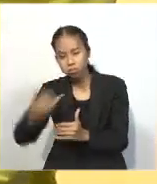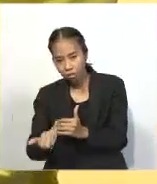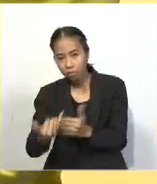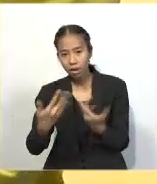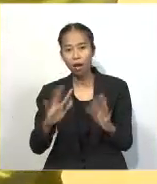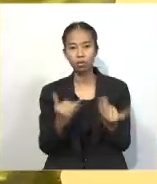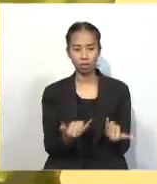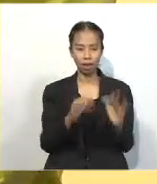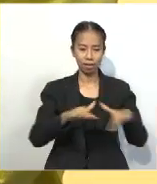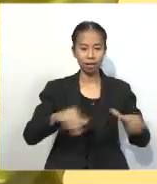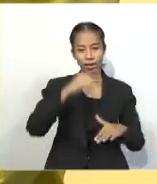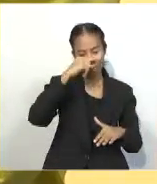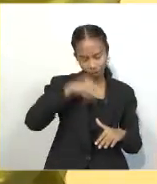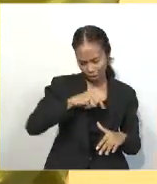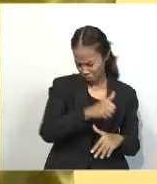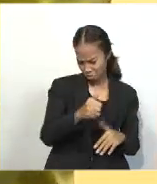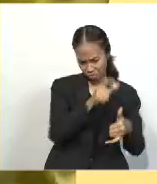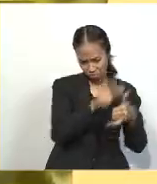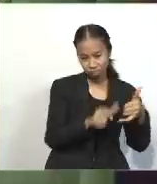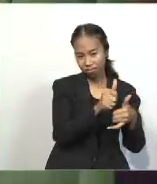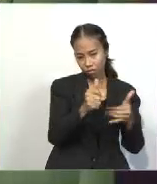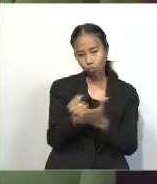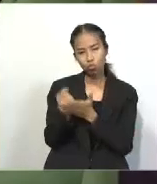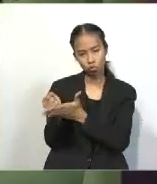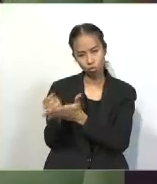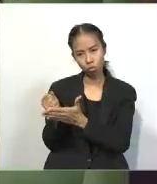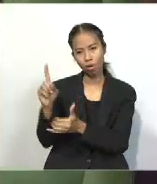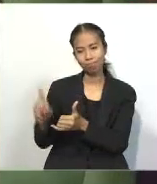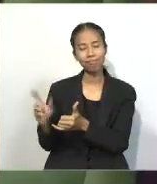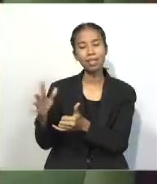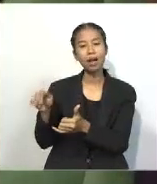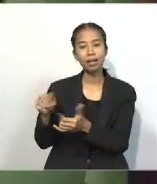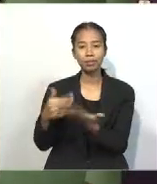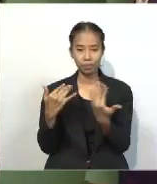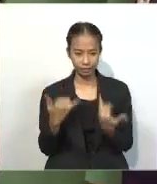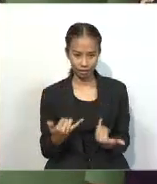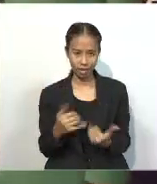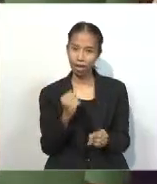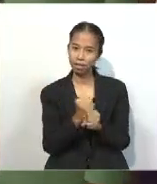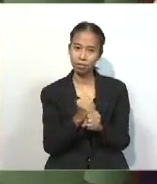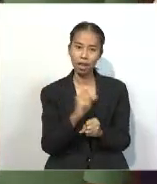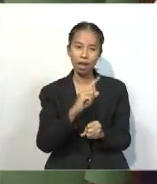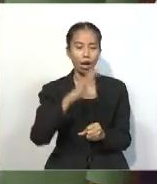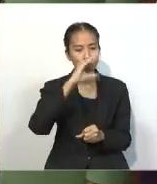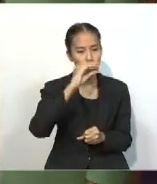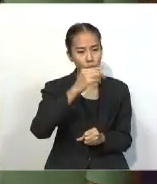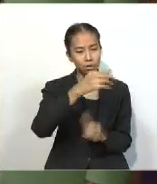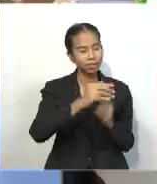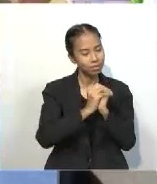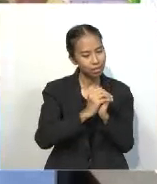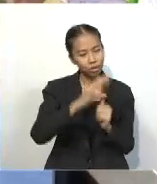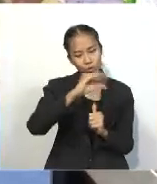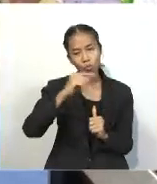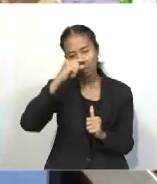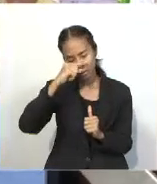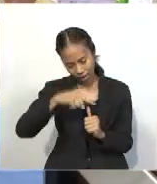ที่เด็กไทยมีเป็นเด็กดีเช่นนี้ขอให้ทำความดีต่อไปและอย่าทิ้งทั้งภาษาจีนและภาษาไทยเพราะเป็นภ